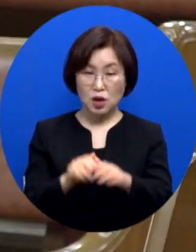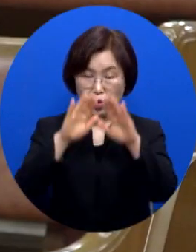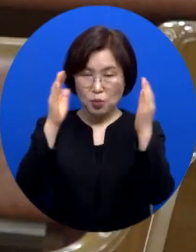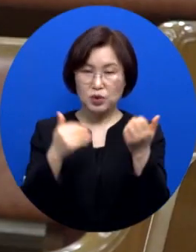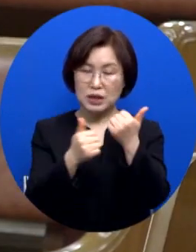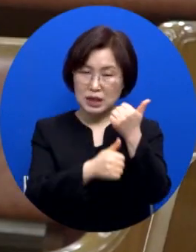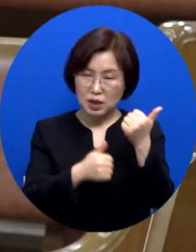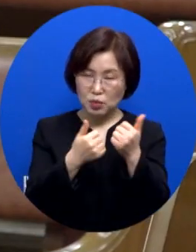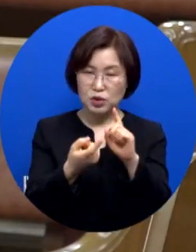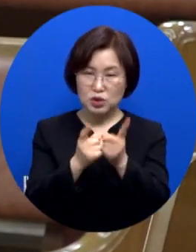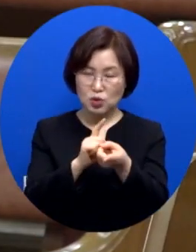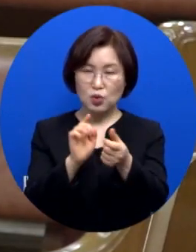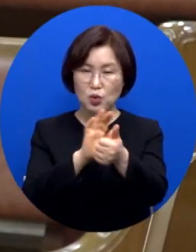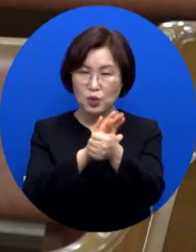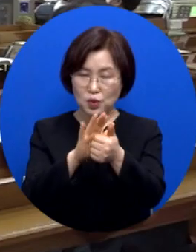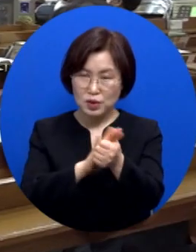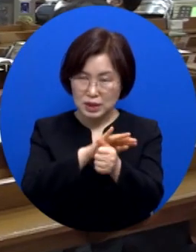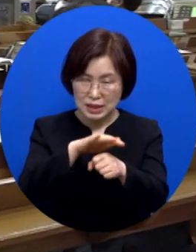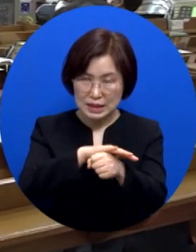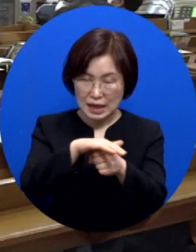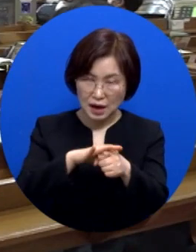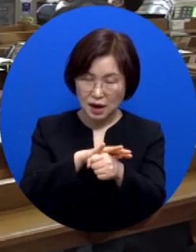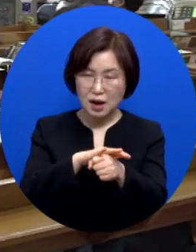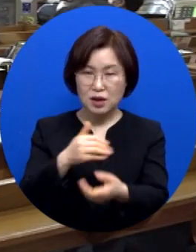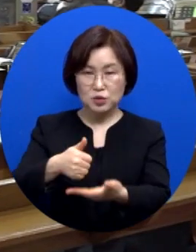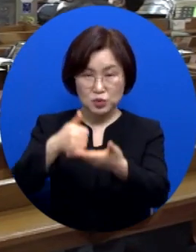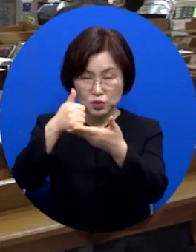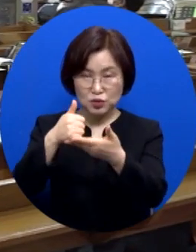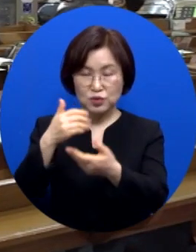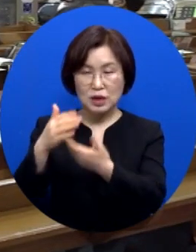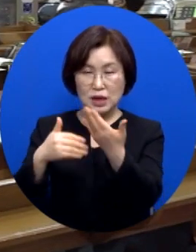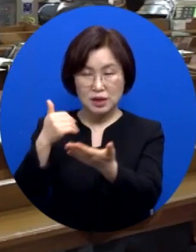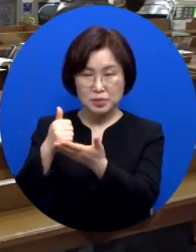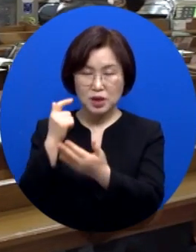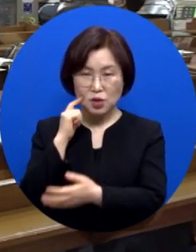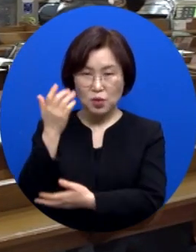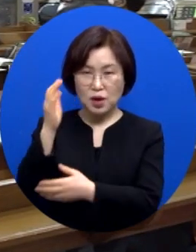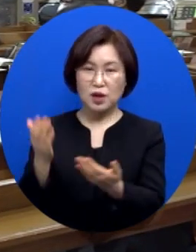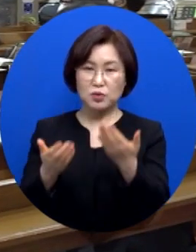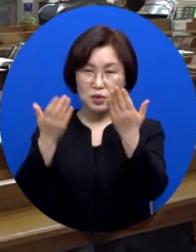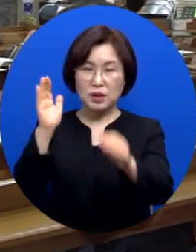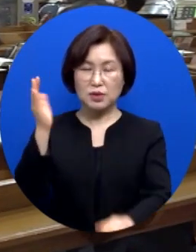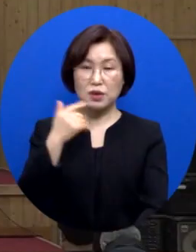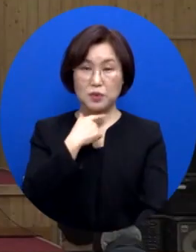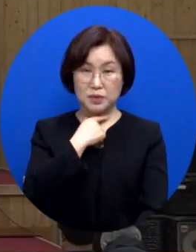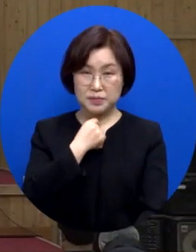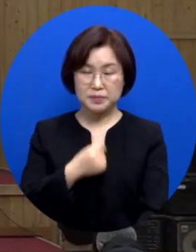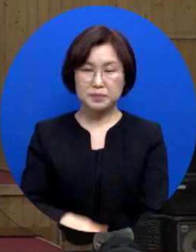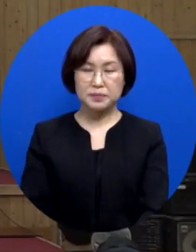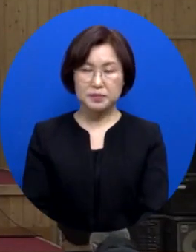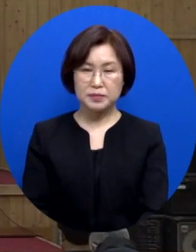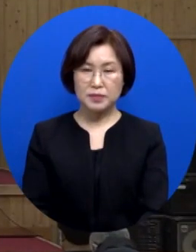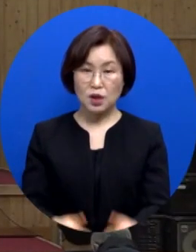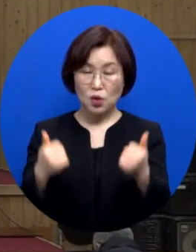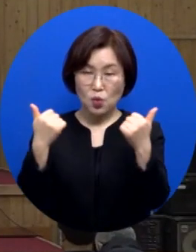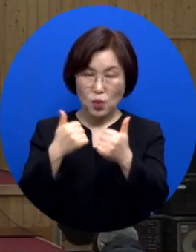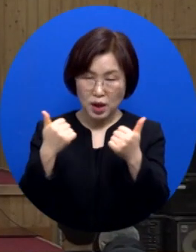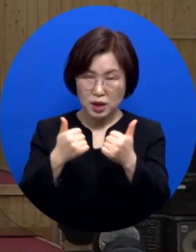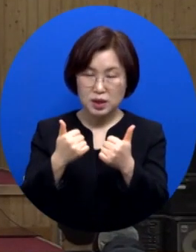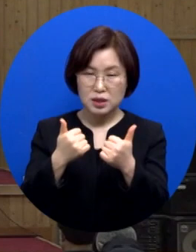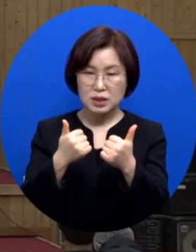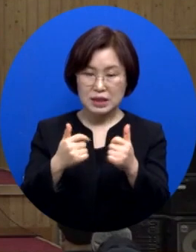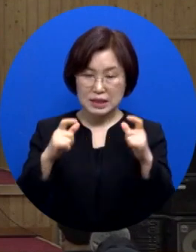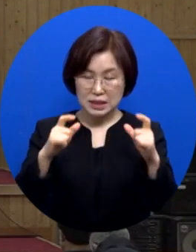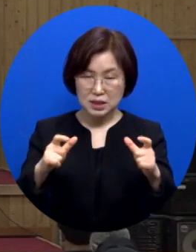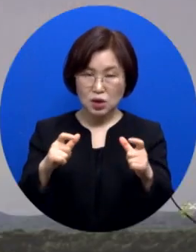서로 사랑하고 존중하며 예수님께 영광 돌릴 수 있길 바란다 고 말했습니다 여 회의시간에 는 충청북도 지역